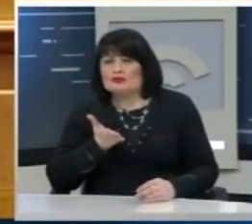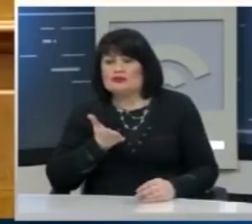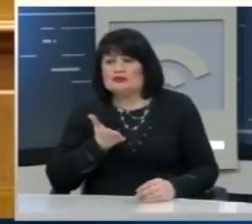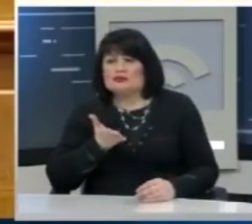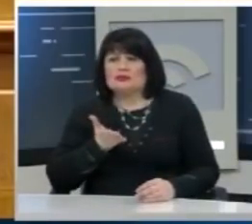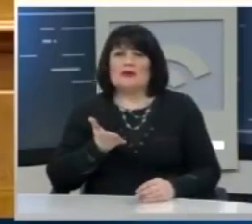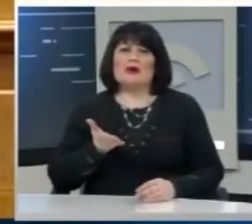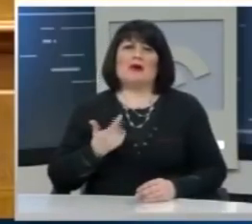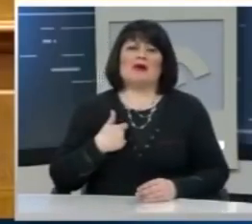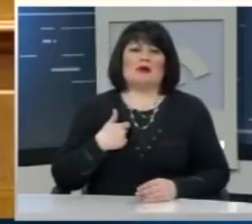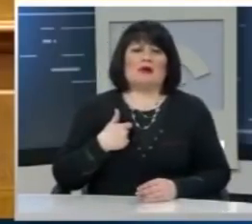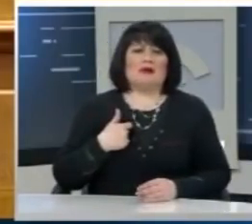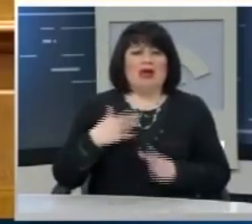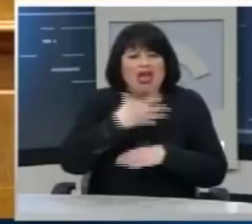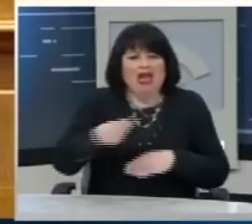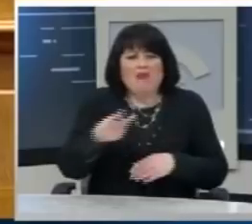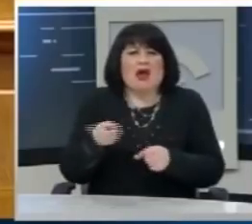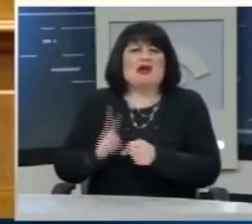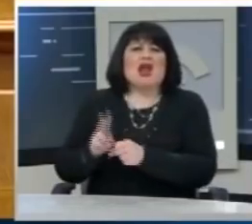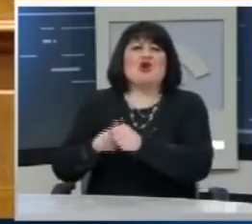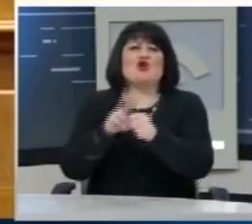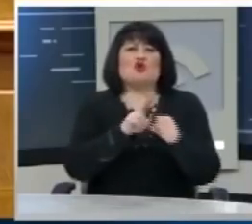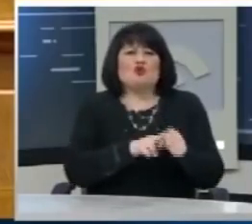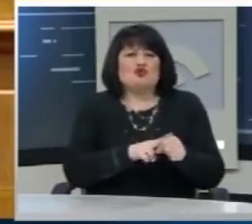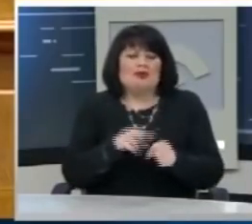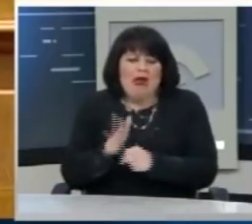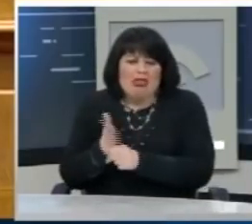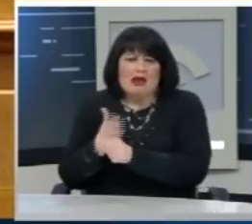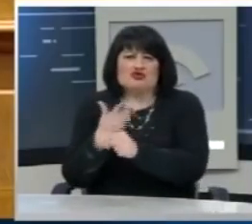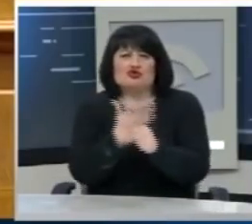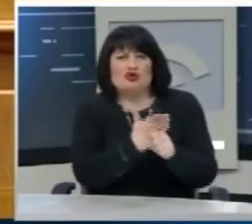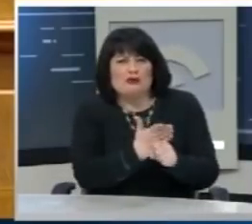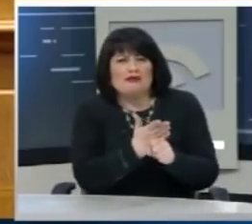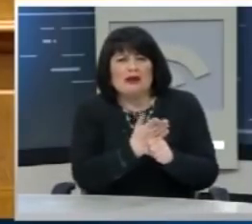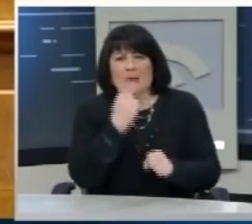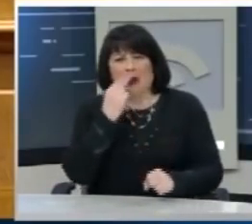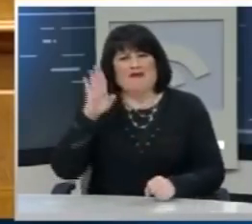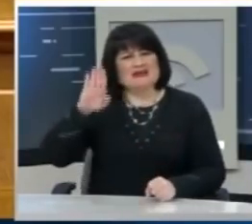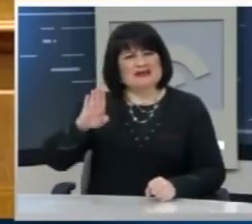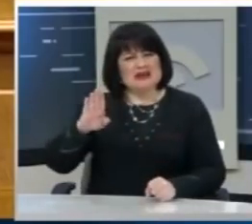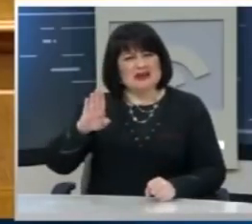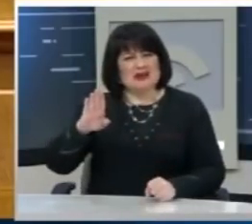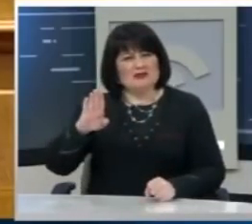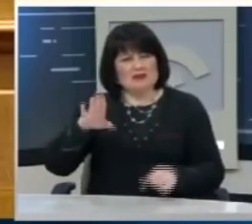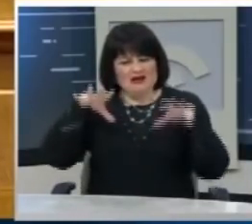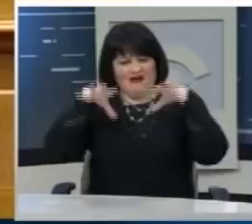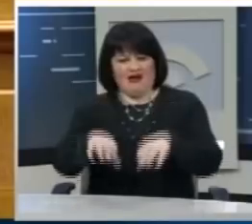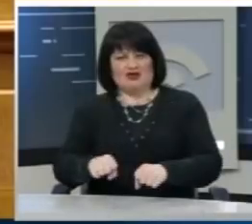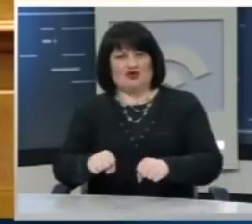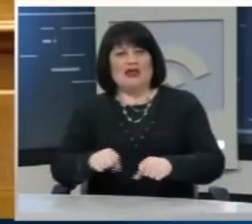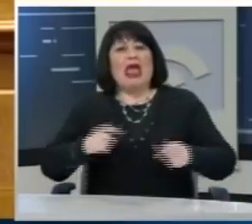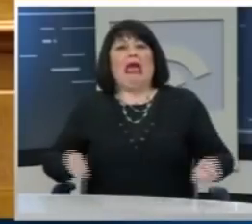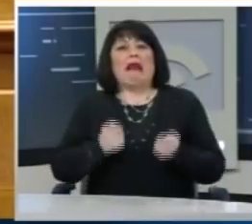που πλήρωσαν το βαρύ φόρο αίματος και καταστροφής της φασιστικής κατοχής ήταν η